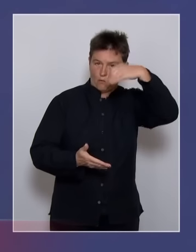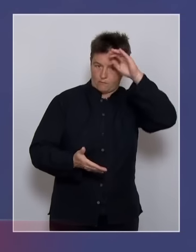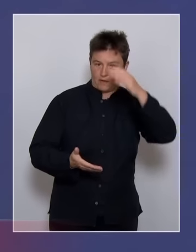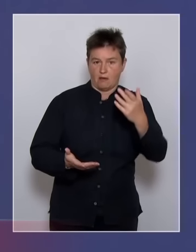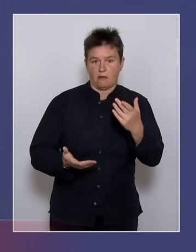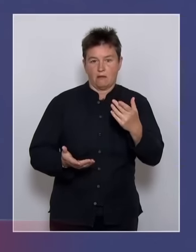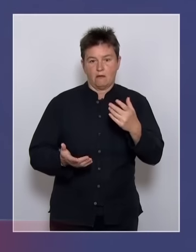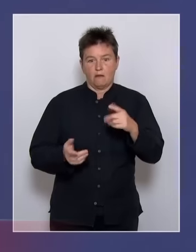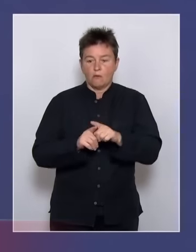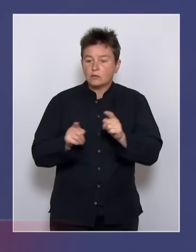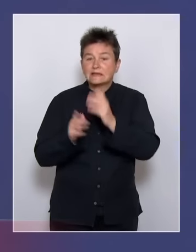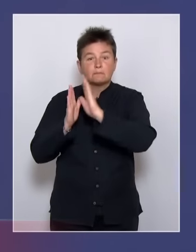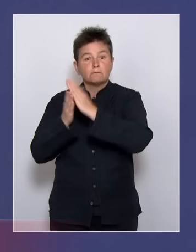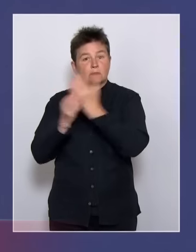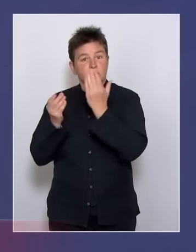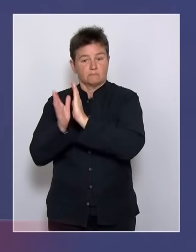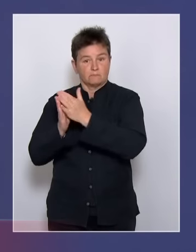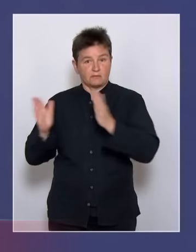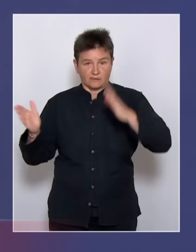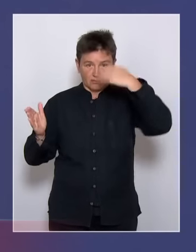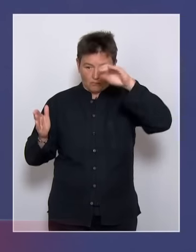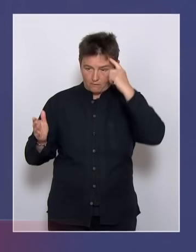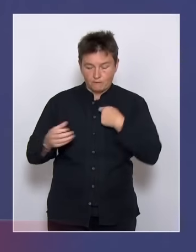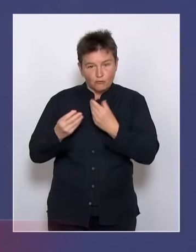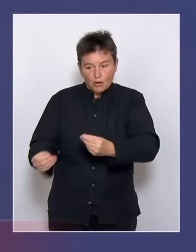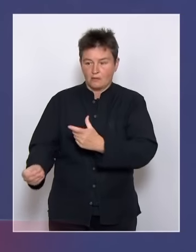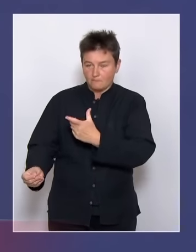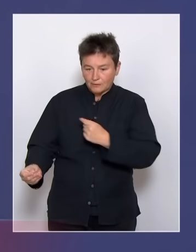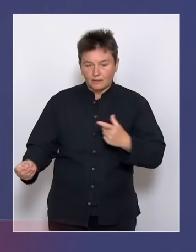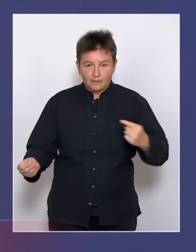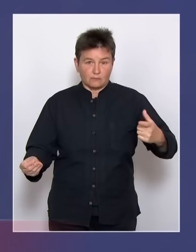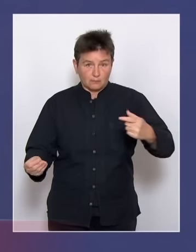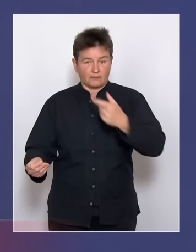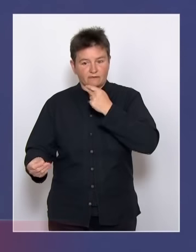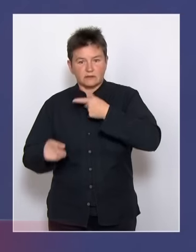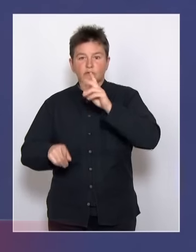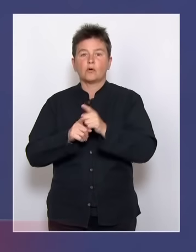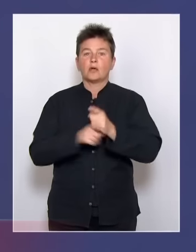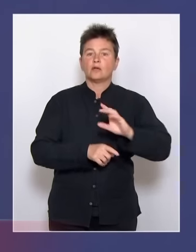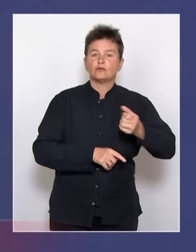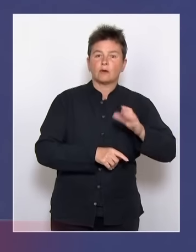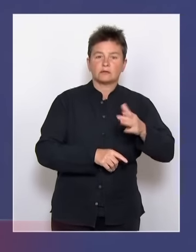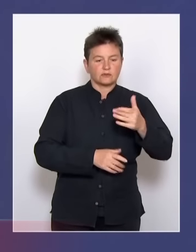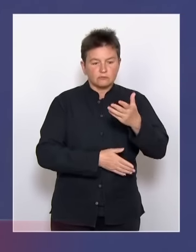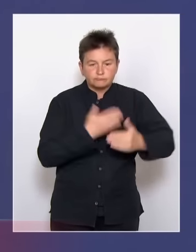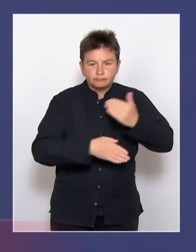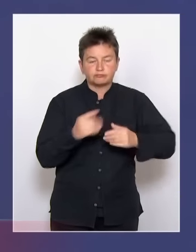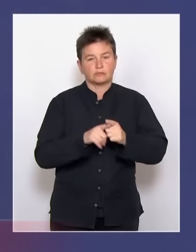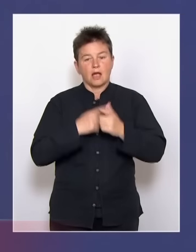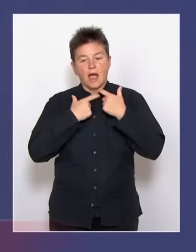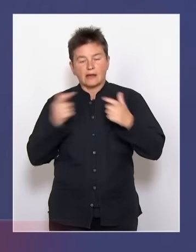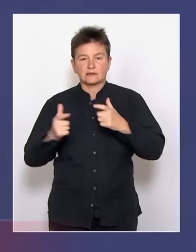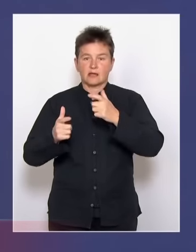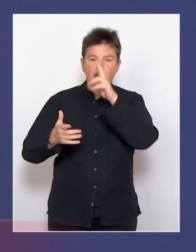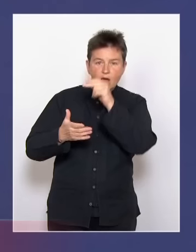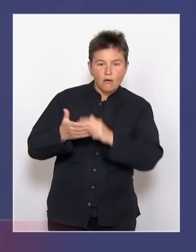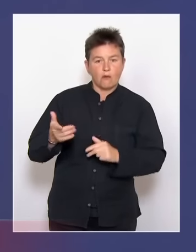des alliances de bibliothèques européennes pour faciliter les partenariats encourager la numérisation améliorer la circulation l'accès aux oeuvres et